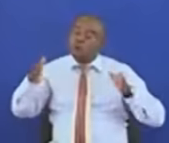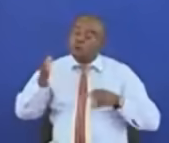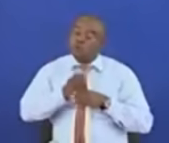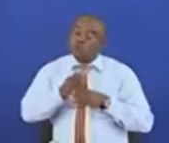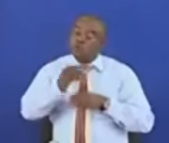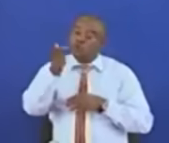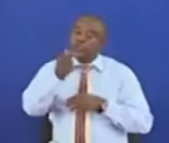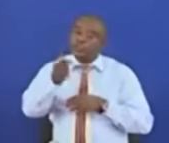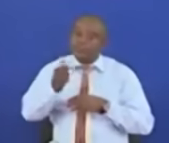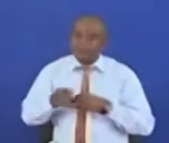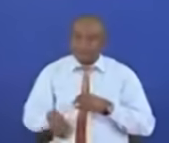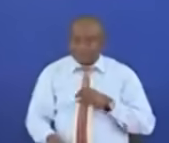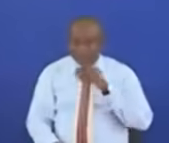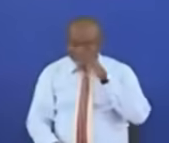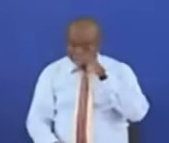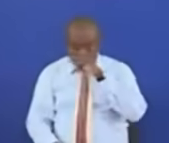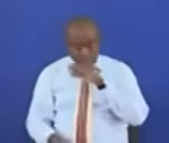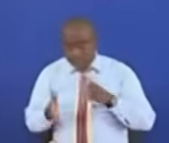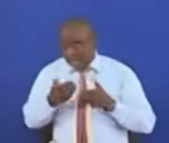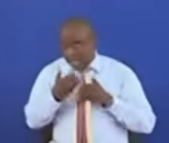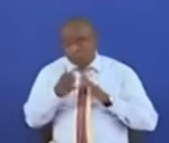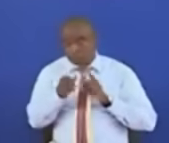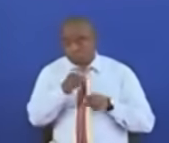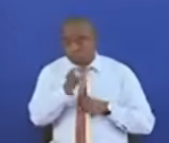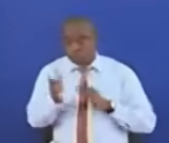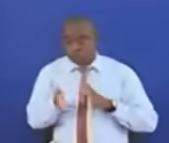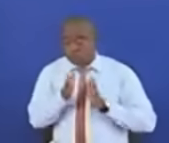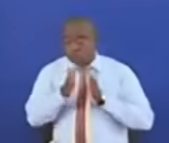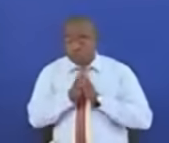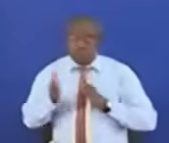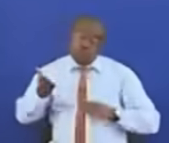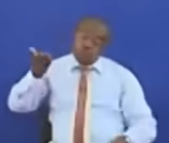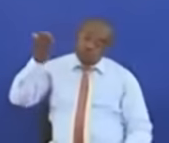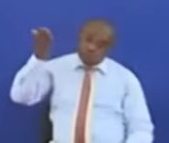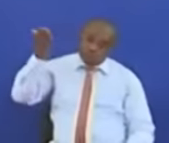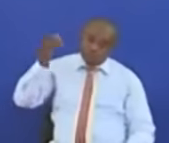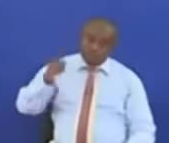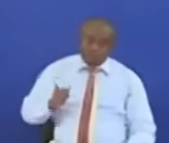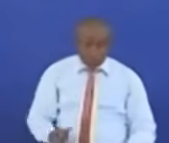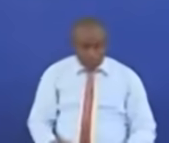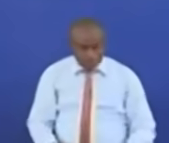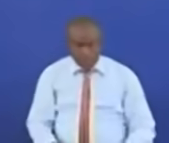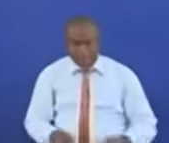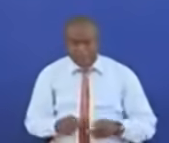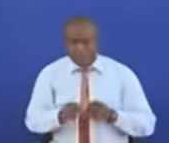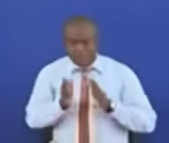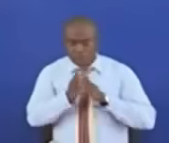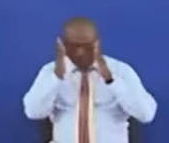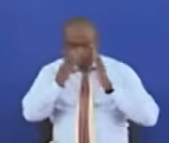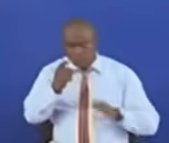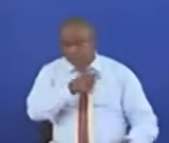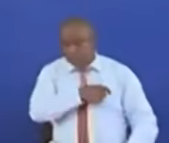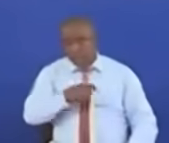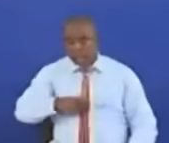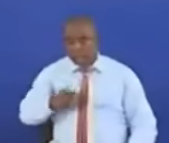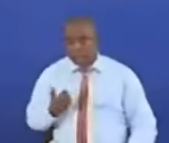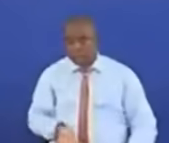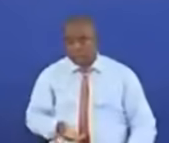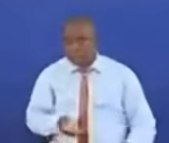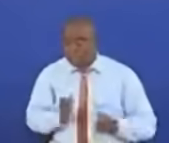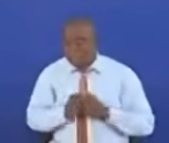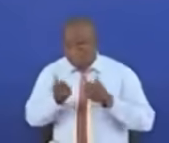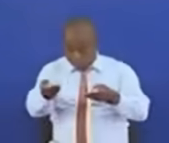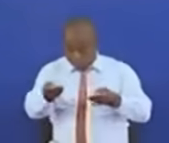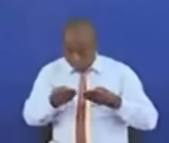letu. Na hatuna budi kwanza kumshukuru Mwenyezi Mungu, lakini pia kumshukuru Mheshimiwa Rais kwa kuyaleta mambo